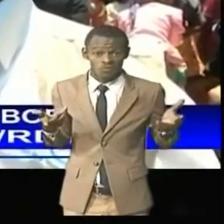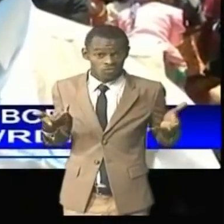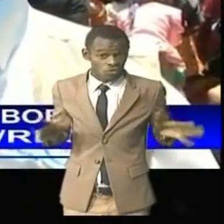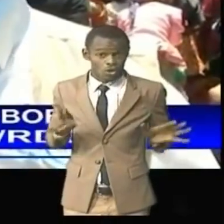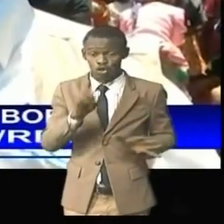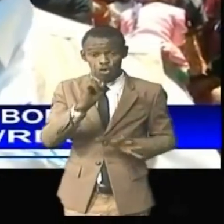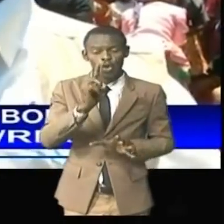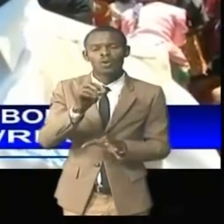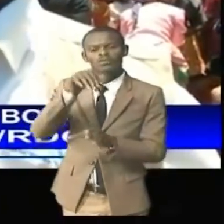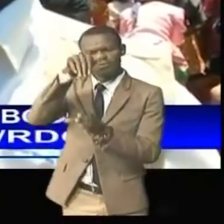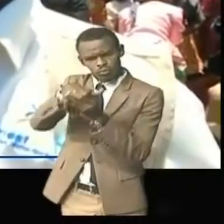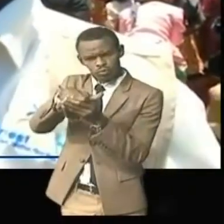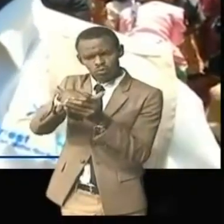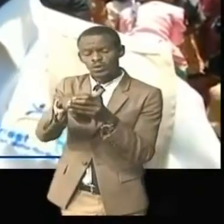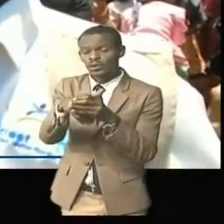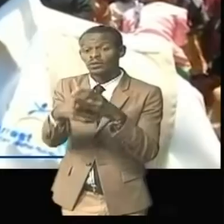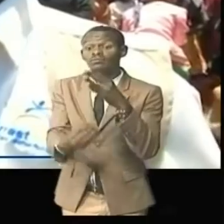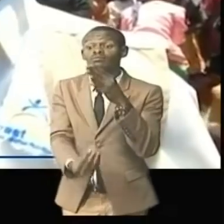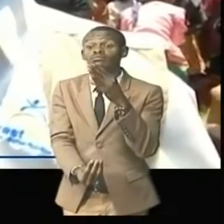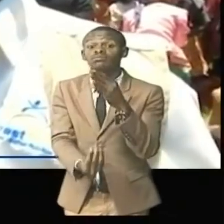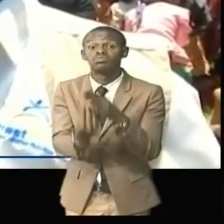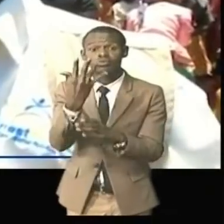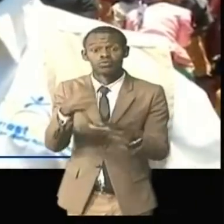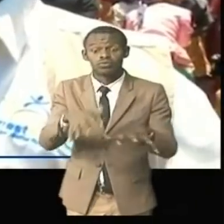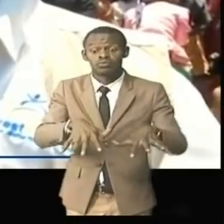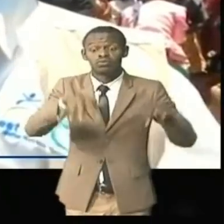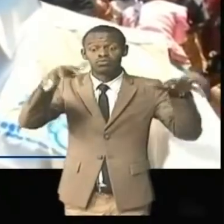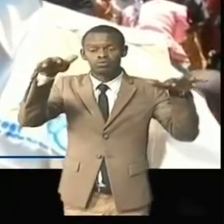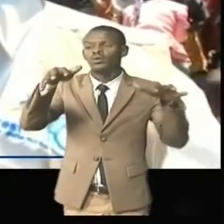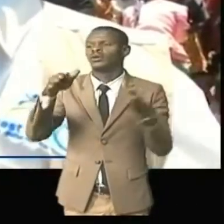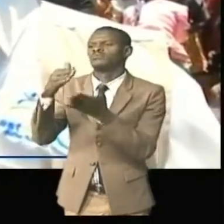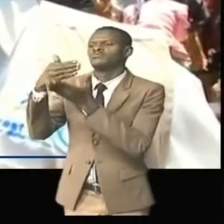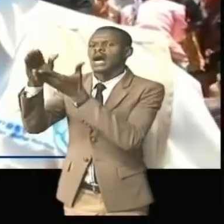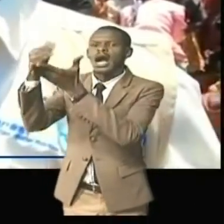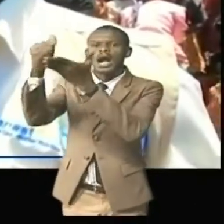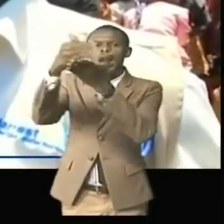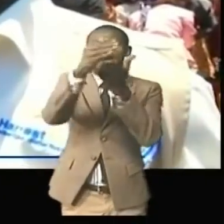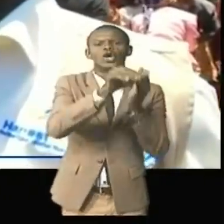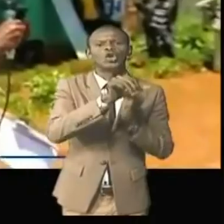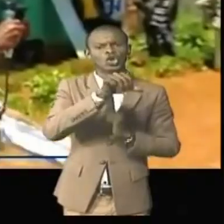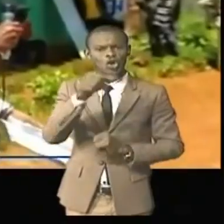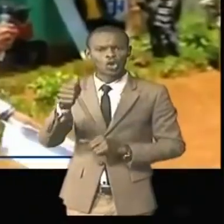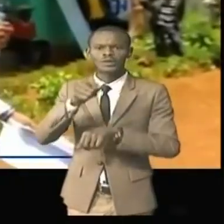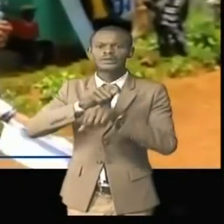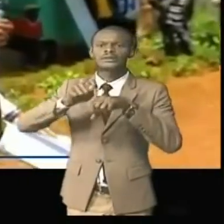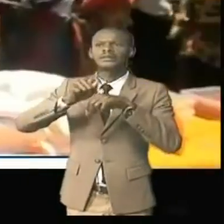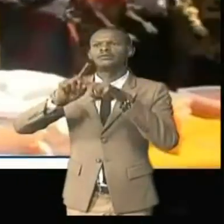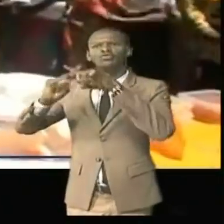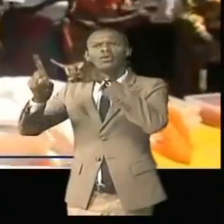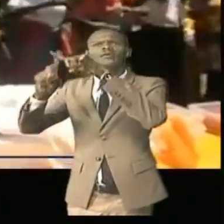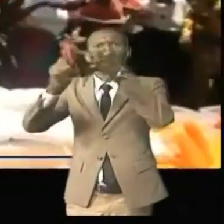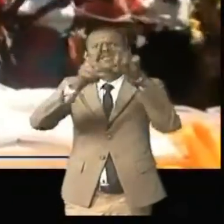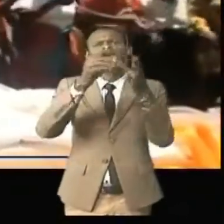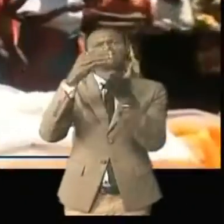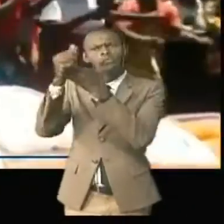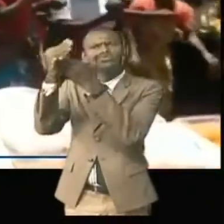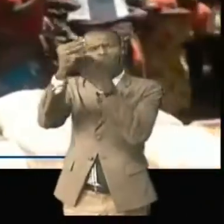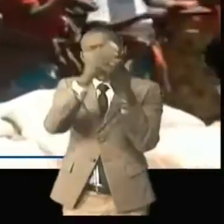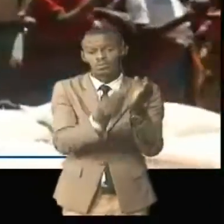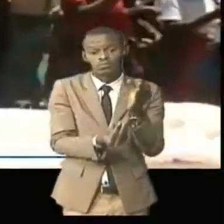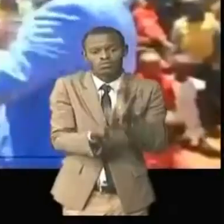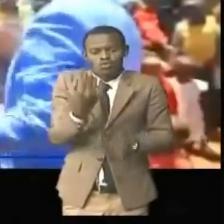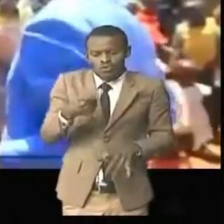d'autres membres de ces mêmes villages. Nous sommes à la chefferie Kabare, mais pourquoi pas aller dans d'autres territoires. Le ménage agricole et les